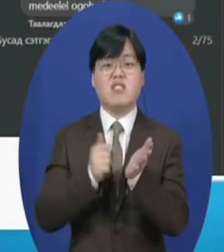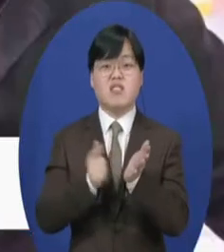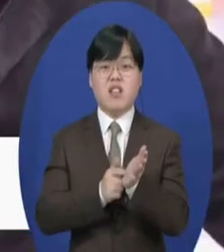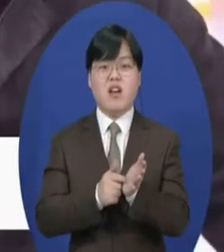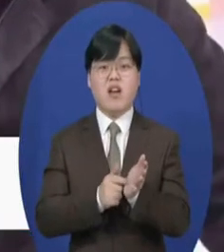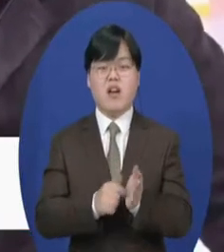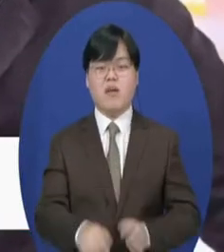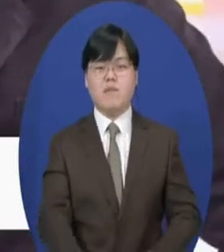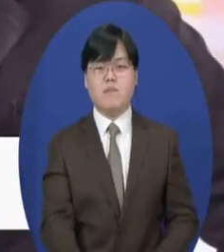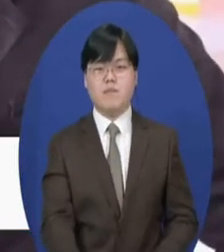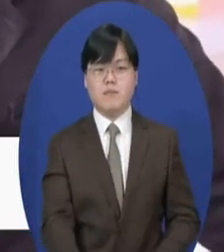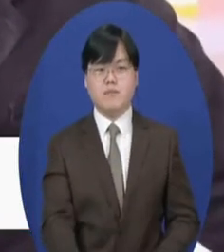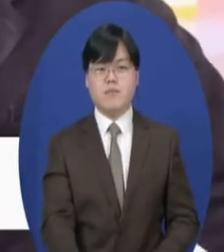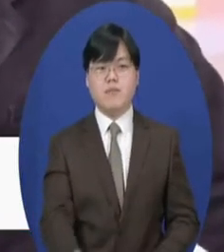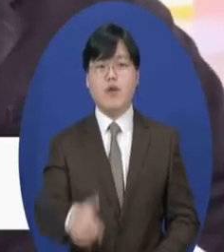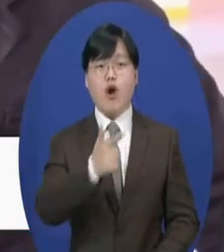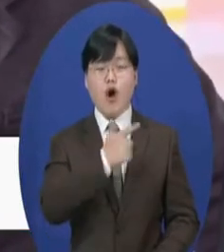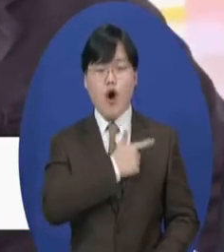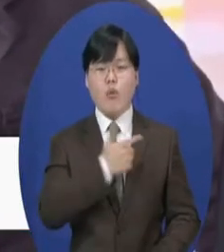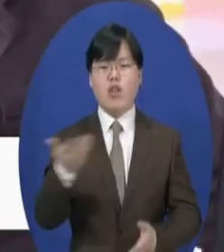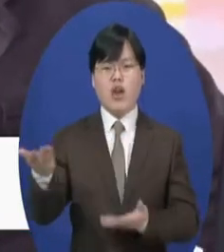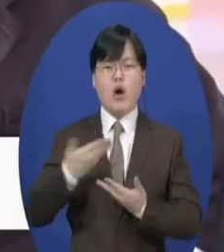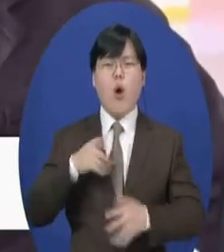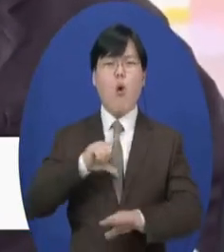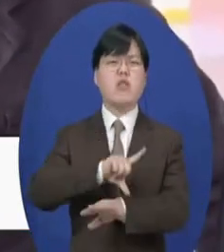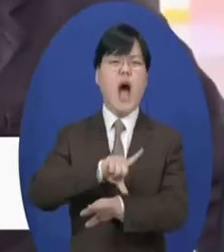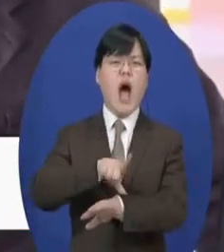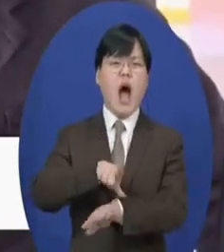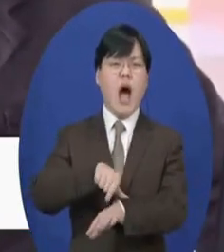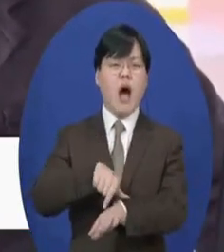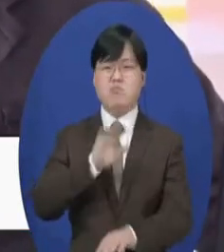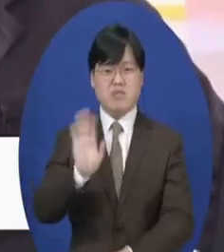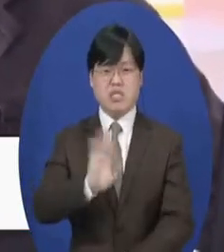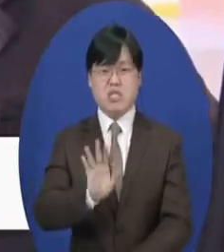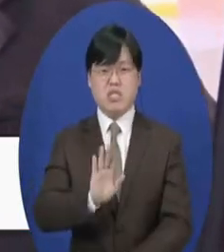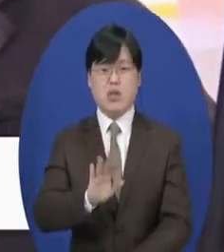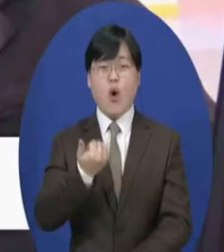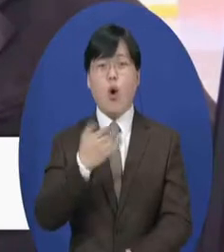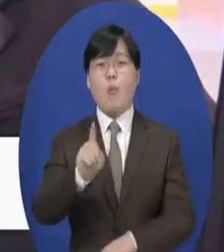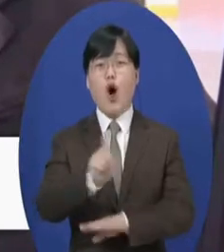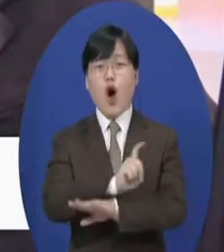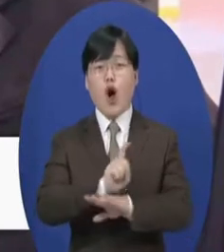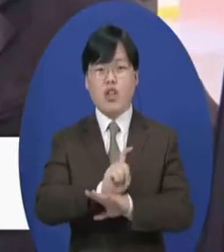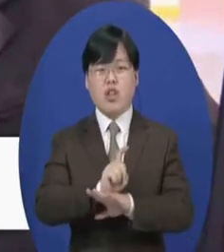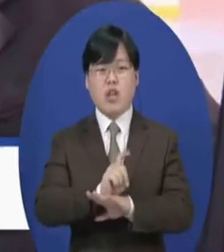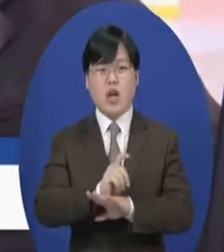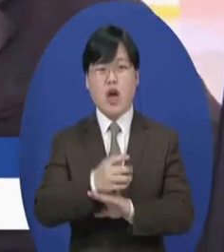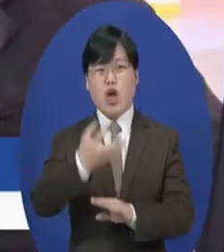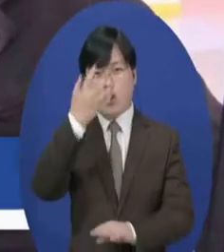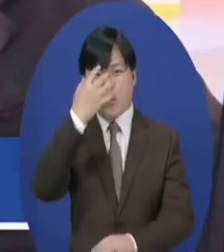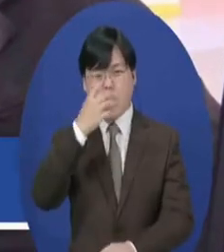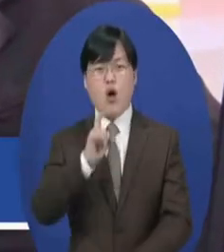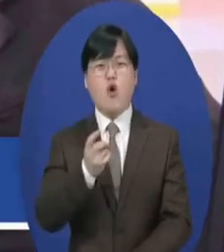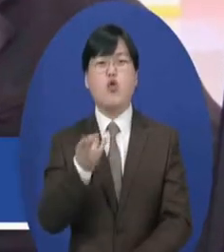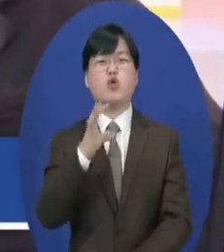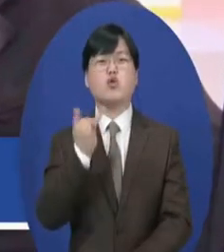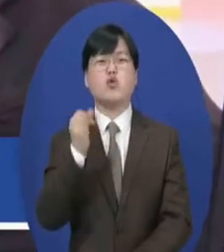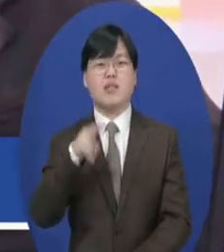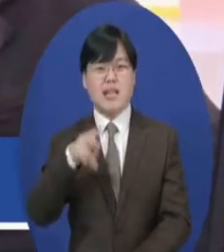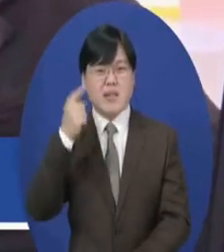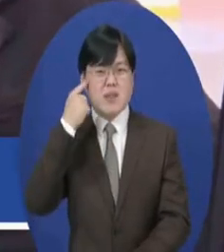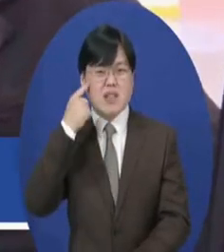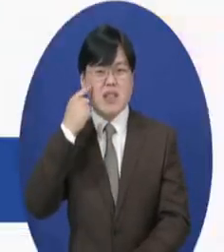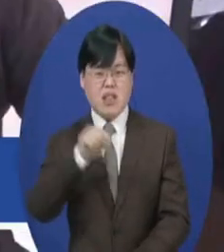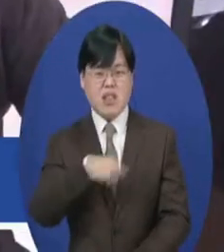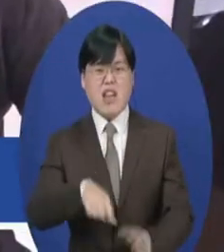юм. Тэгээ гомдол өргөдөлтөөр ерөөс удаж болохгүй. Ялангуяа нийслэлийн захиргааны байгууллагын хүн сурталтай холбоотой асуудлыг эндээс эхэлж байгаа гэдэг